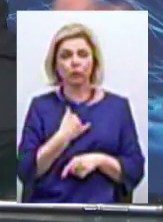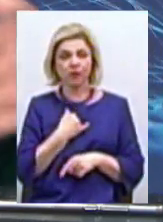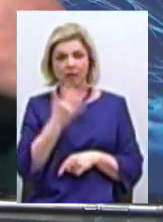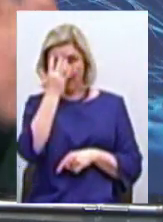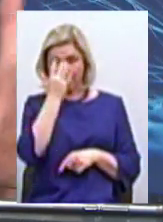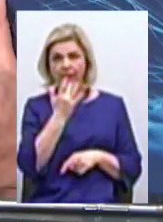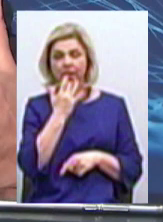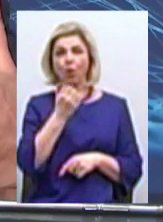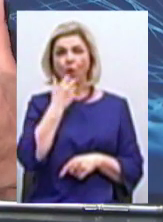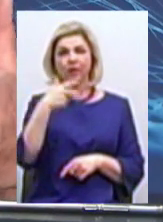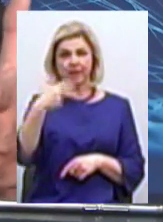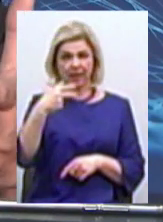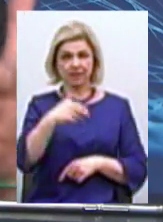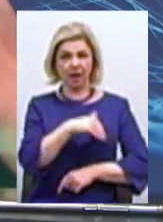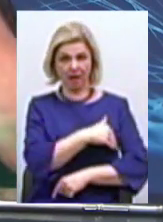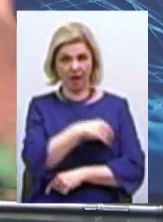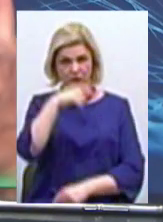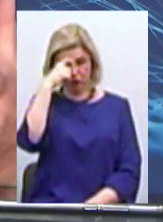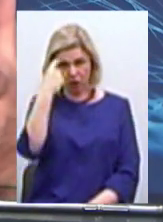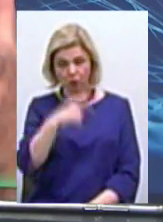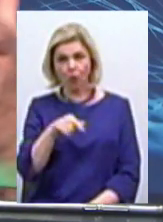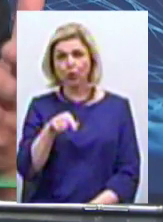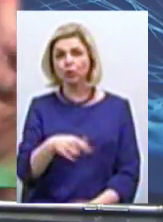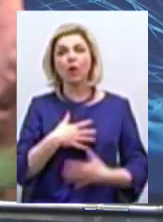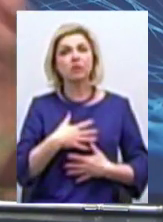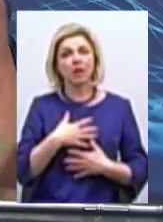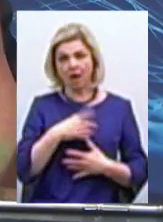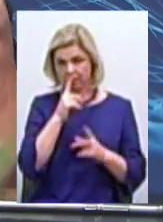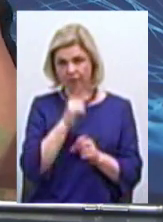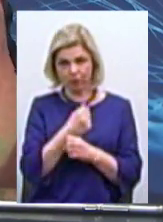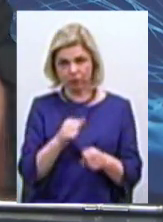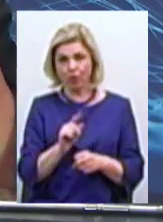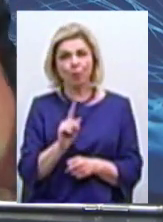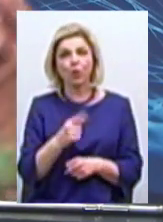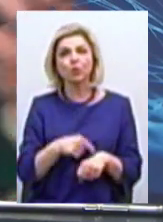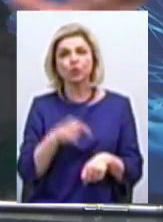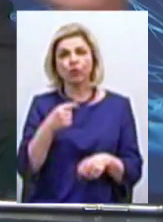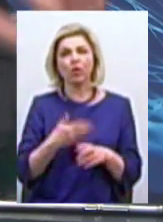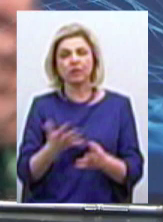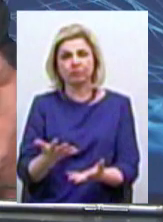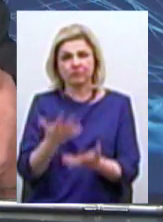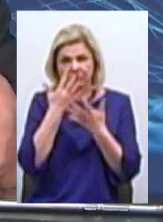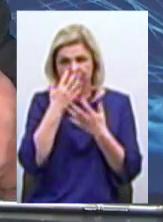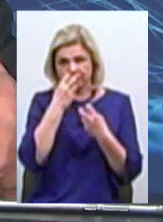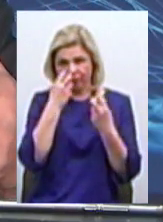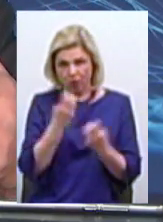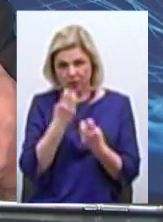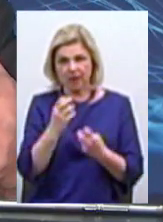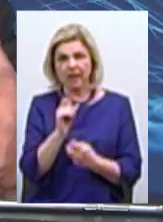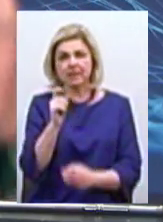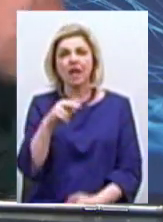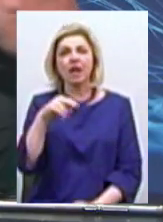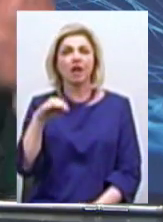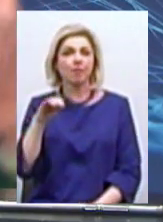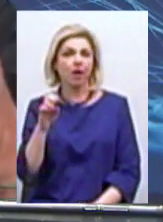влітку, коли 30-градусна жарюка, у нас тут дихати нема чим взагалі, тому що ми відчуваємо цей сморід, який йде з лиману.